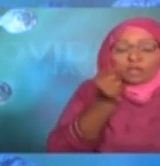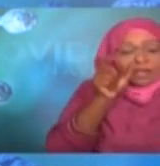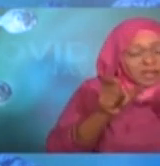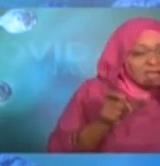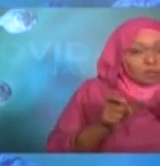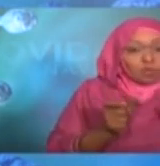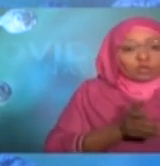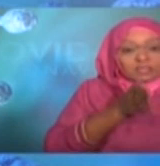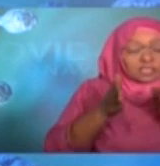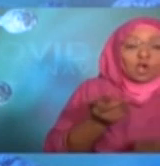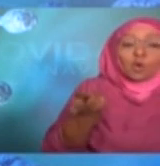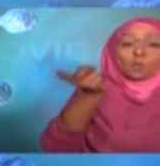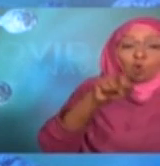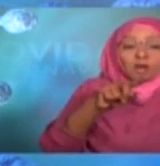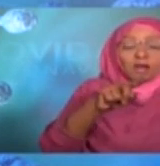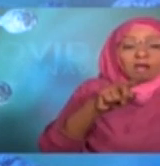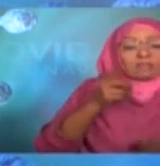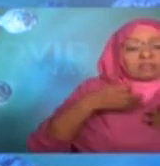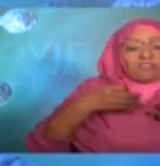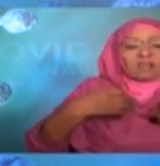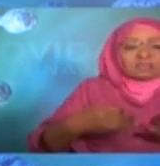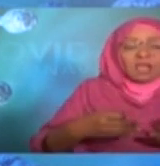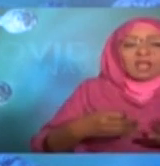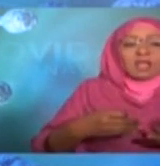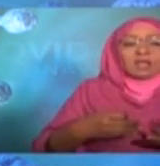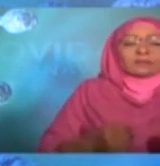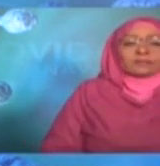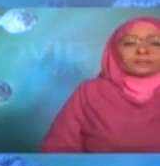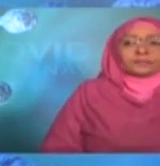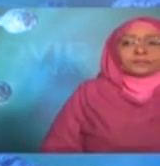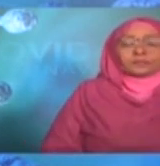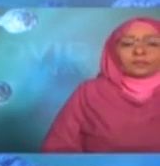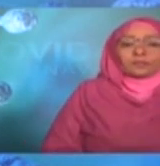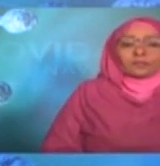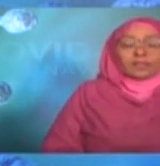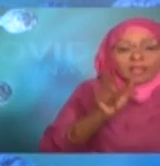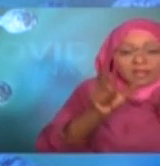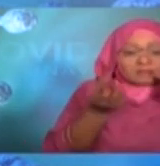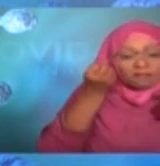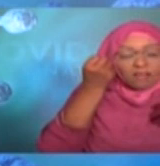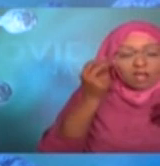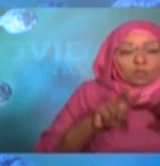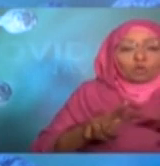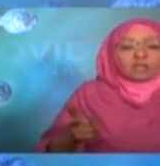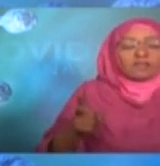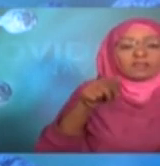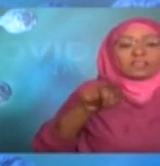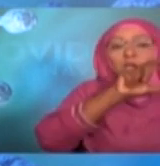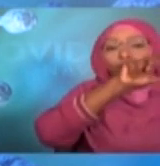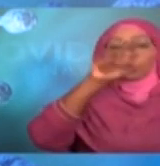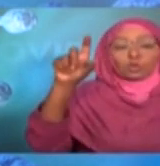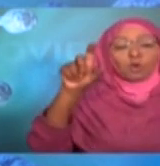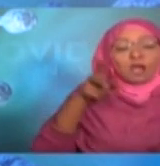غدا ليقدم تفاصيل، لأنه الناس في آراء متباينة جدا حول موضوع الحظر، هل أدى